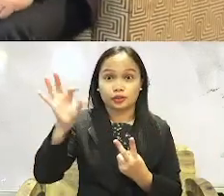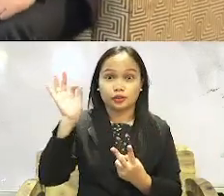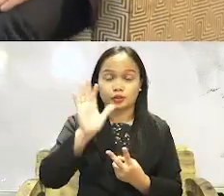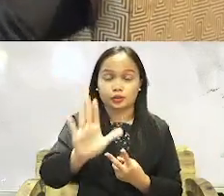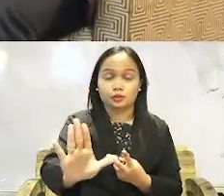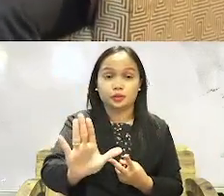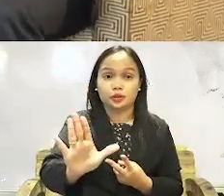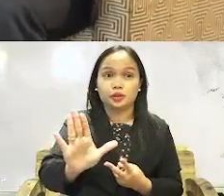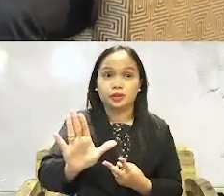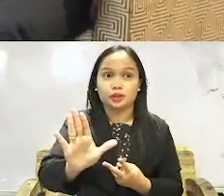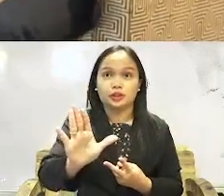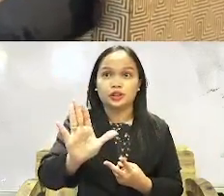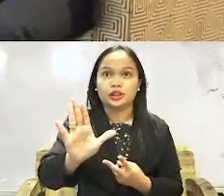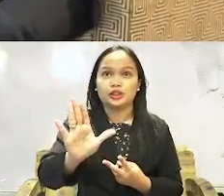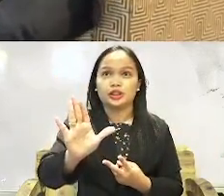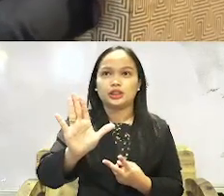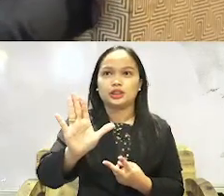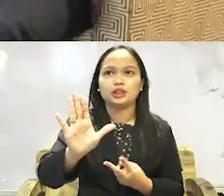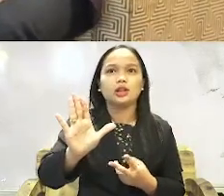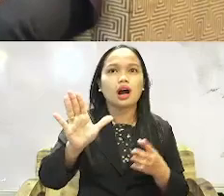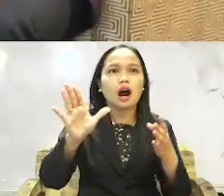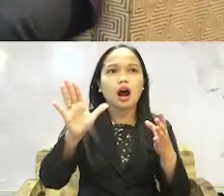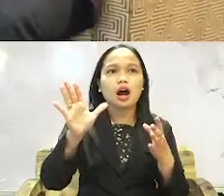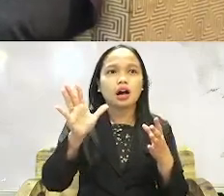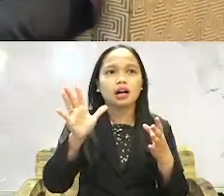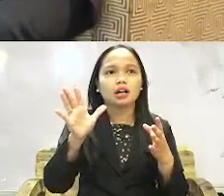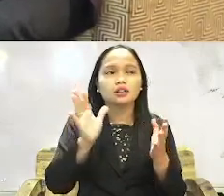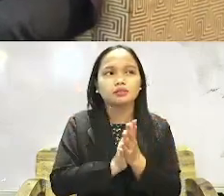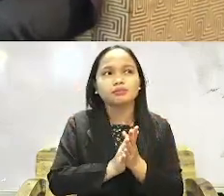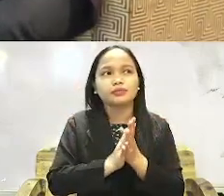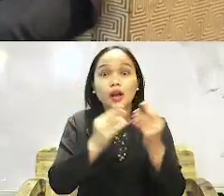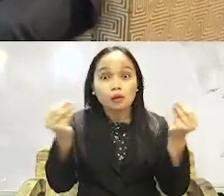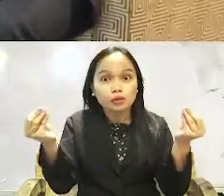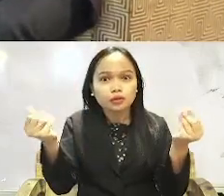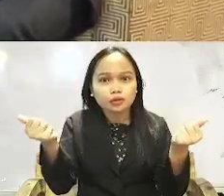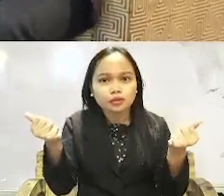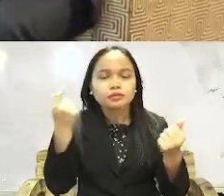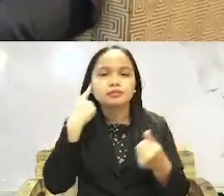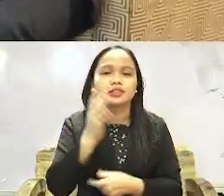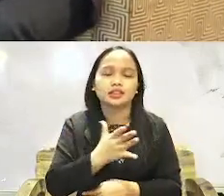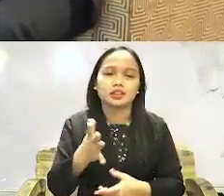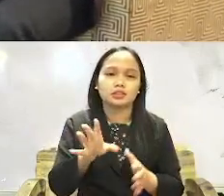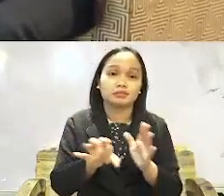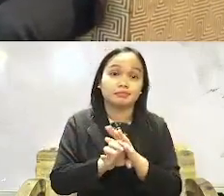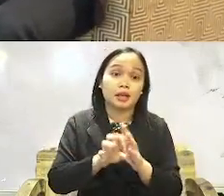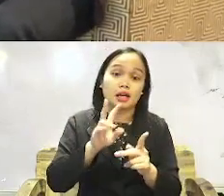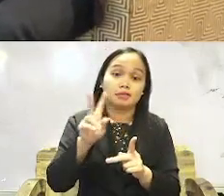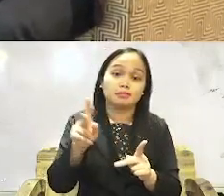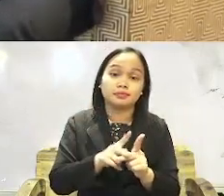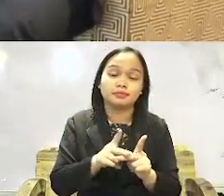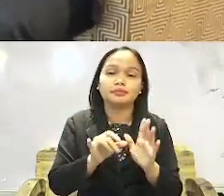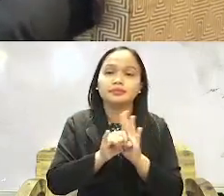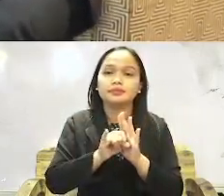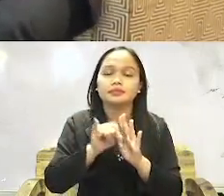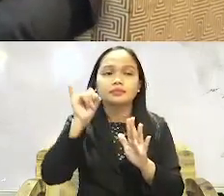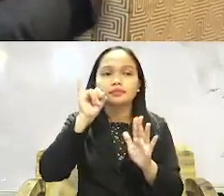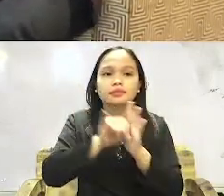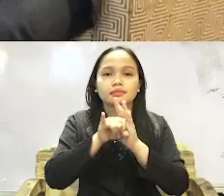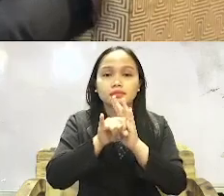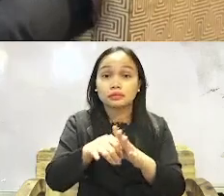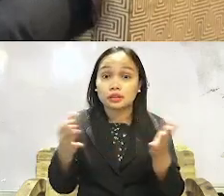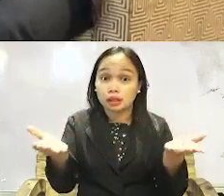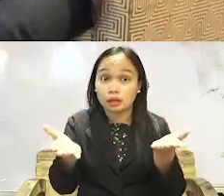Yes, sir. Diba? Tinan mo, ano, diba pag ito, perfect illustration, okay? Perfect